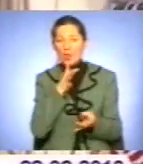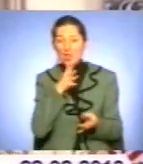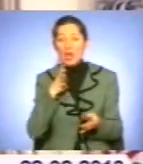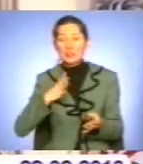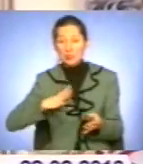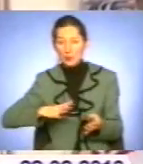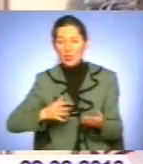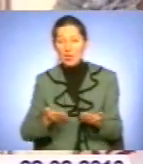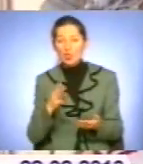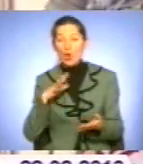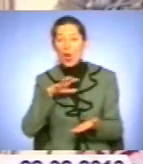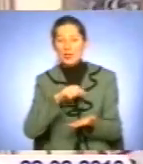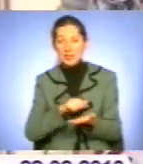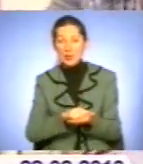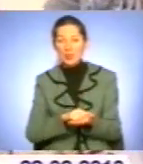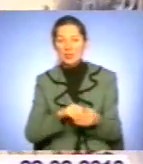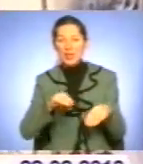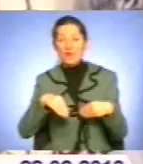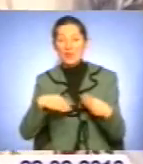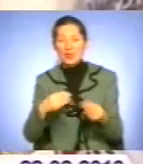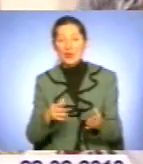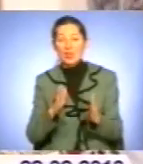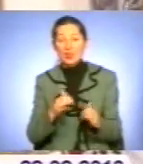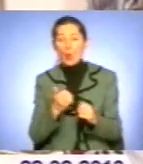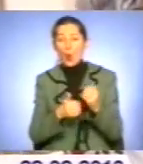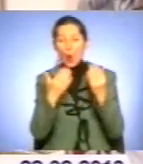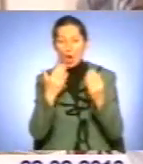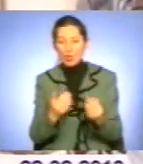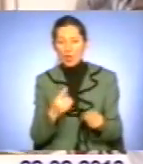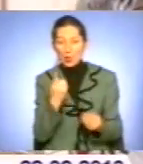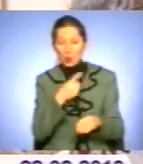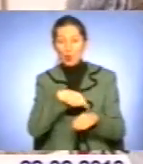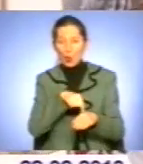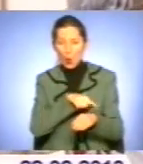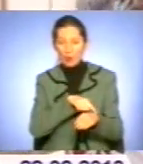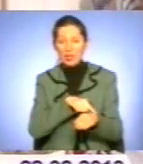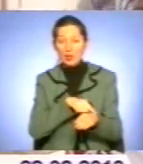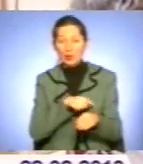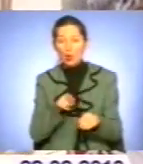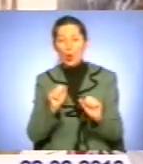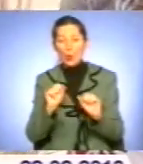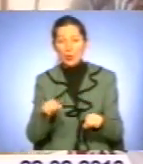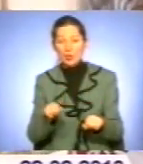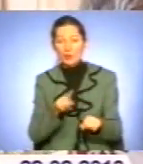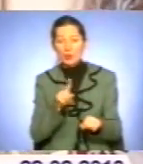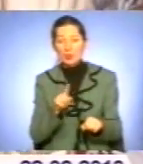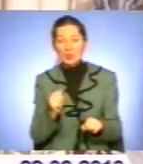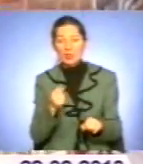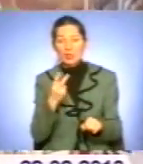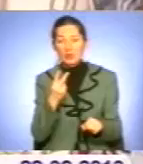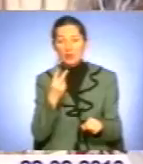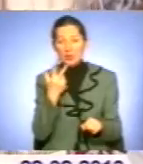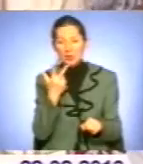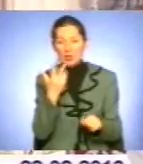Якщо займатися, віддавати хоча б кожен день одну годину, то, можливо, за дня